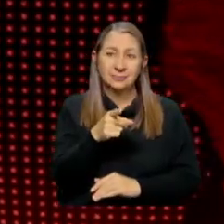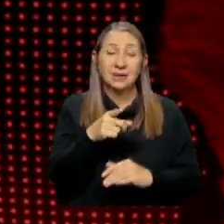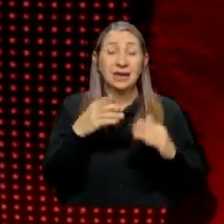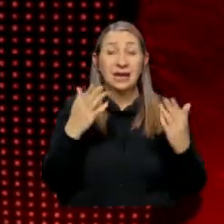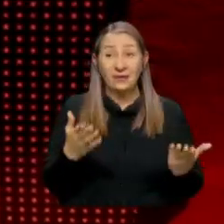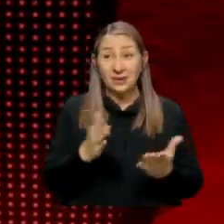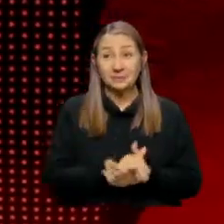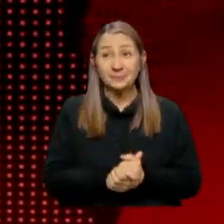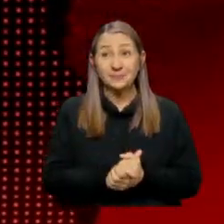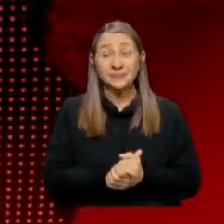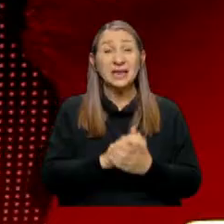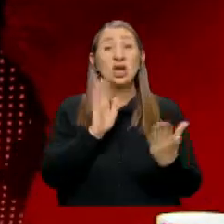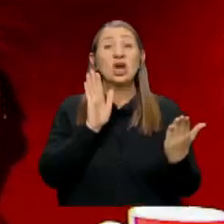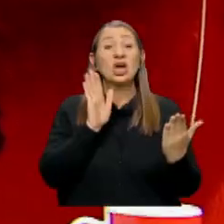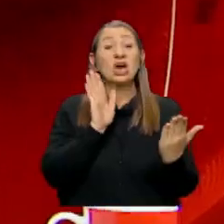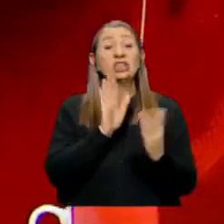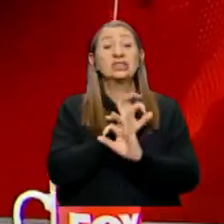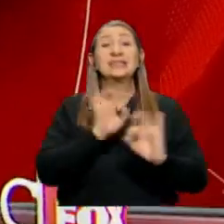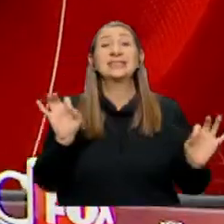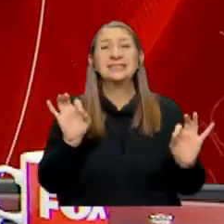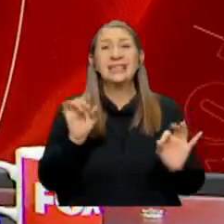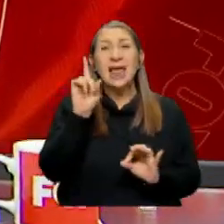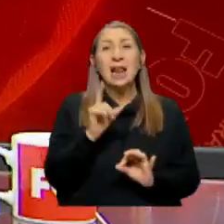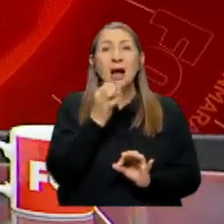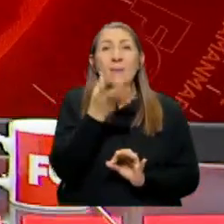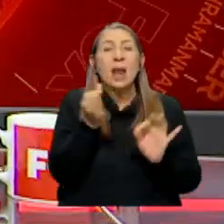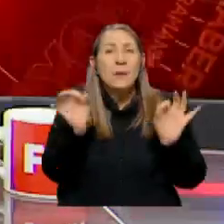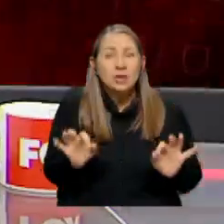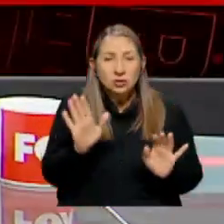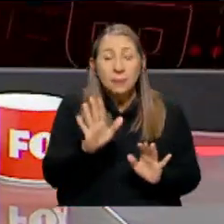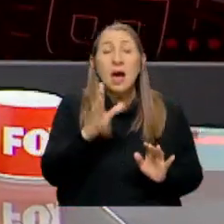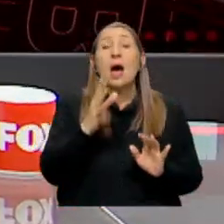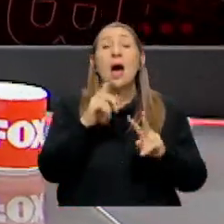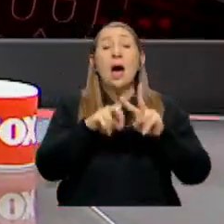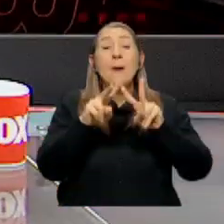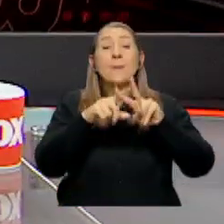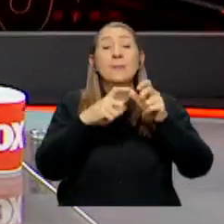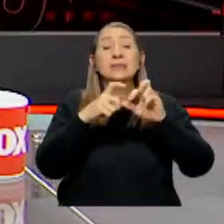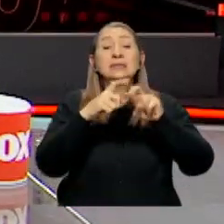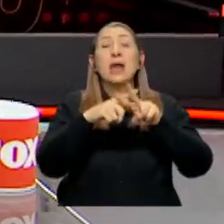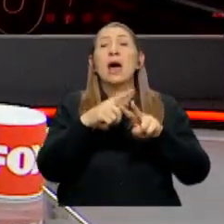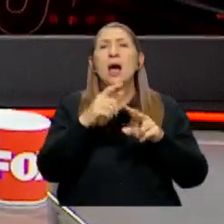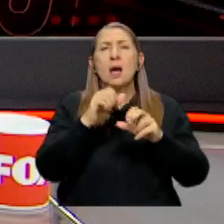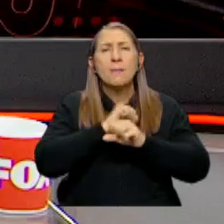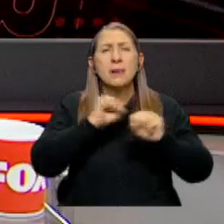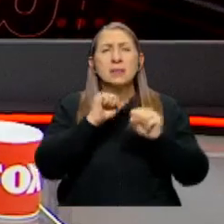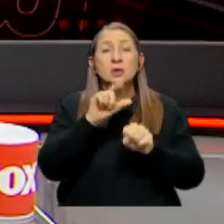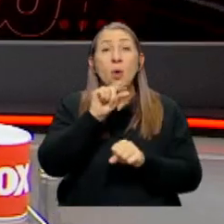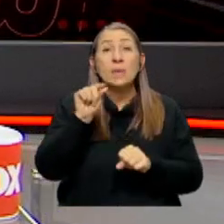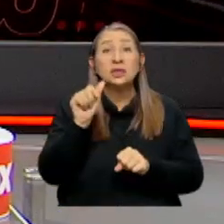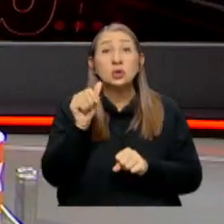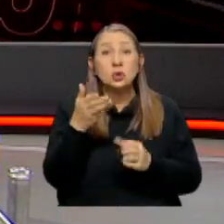Efendim karşılıksız ilk haberle başlayalım Amasra faciasının 11 günü